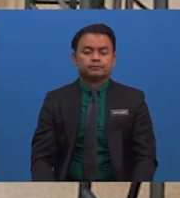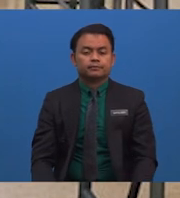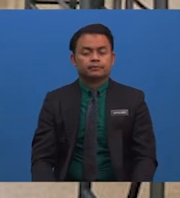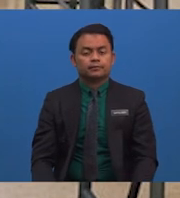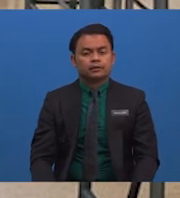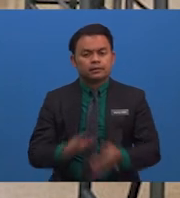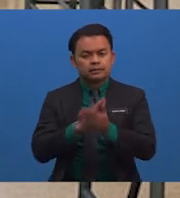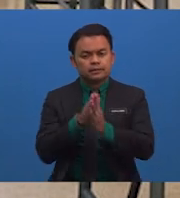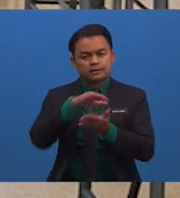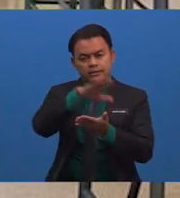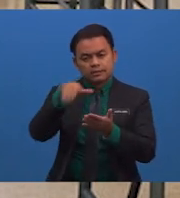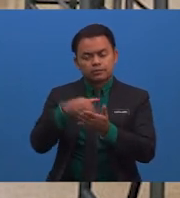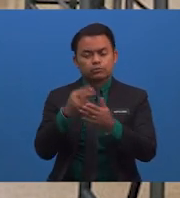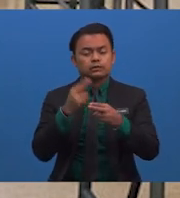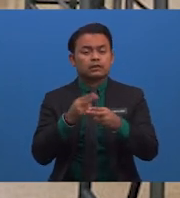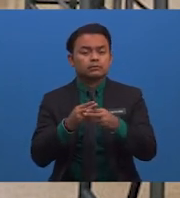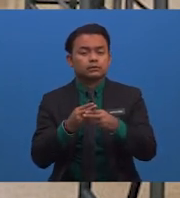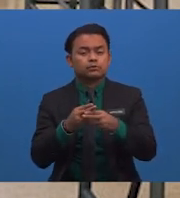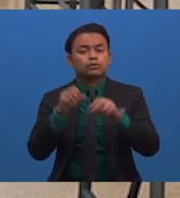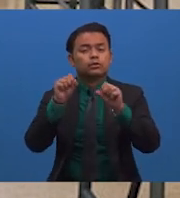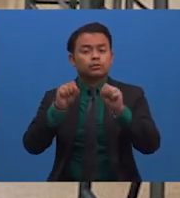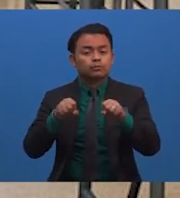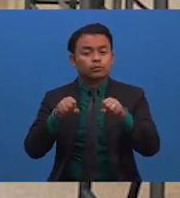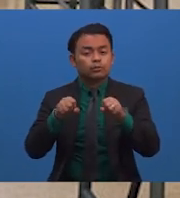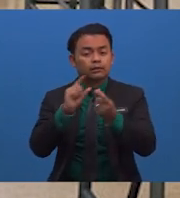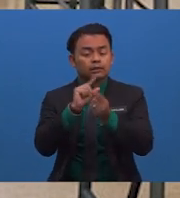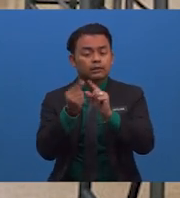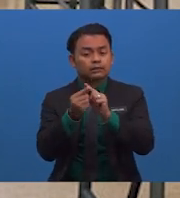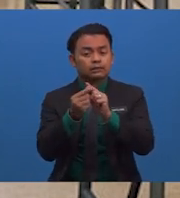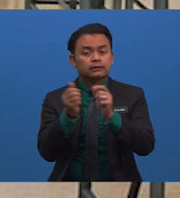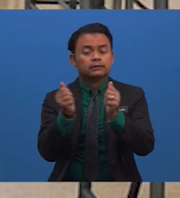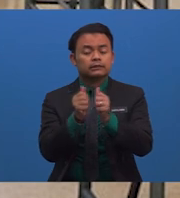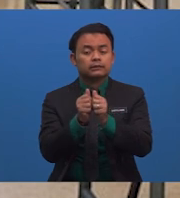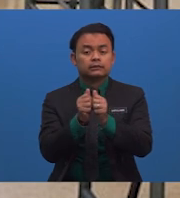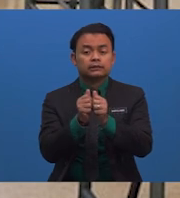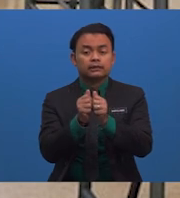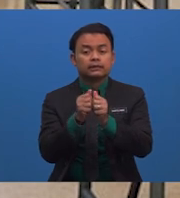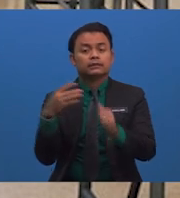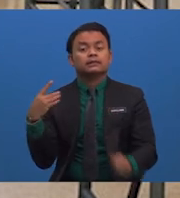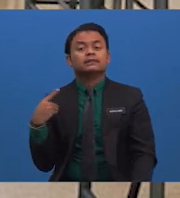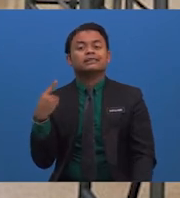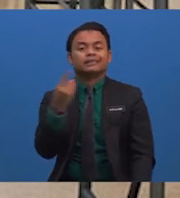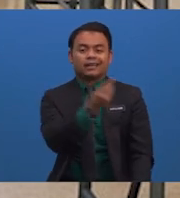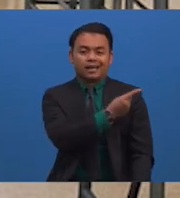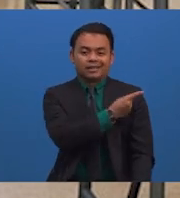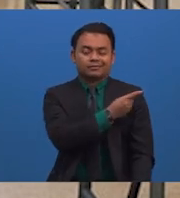cikgu sebutkan tadi boleh digantikan dengan perkataan kita.